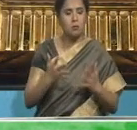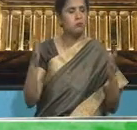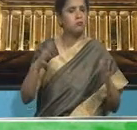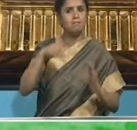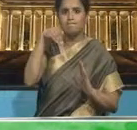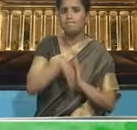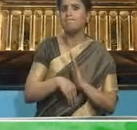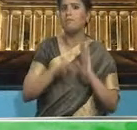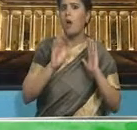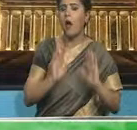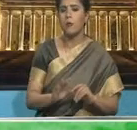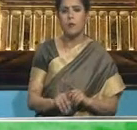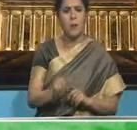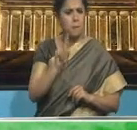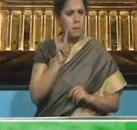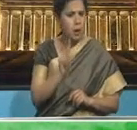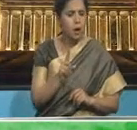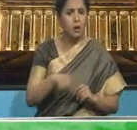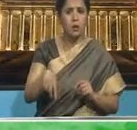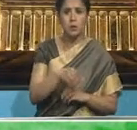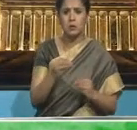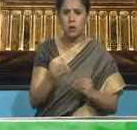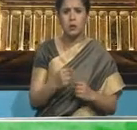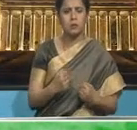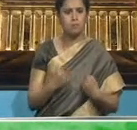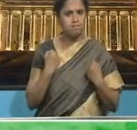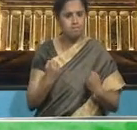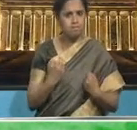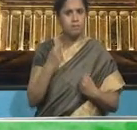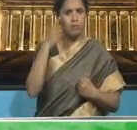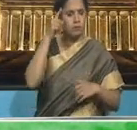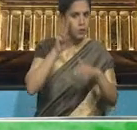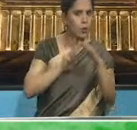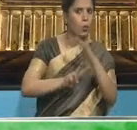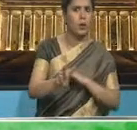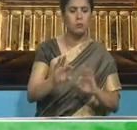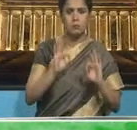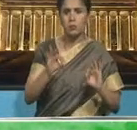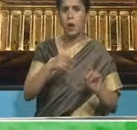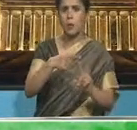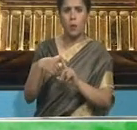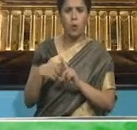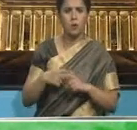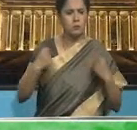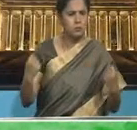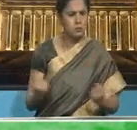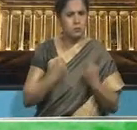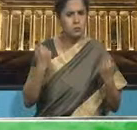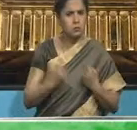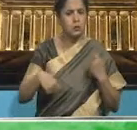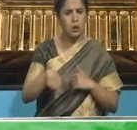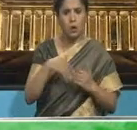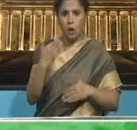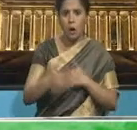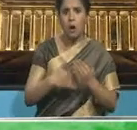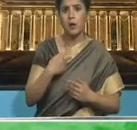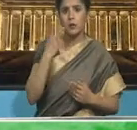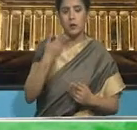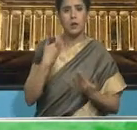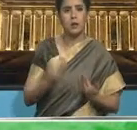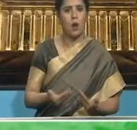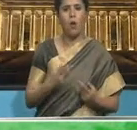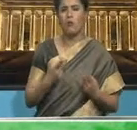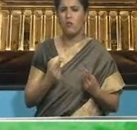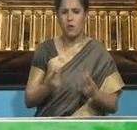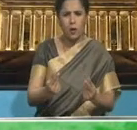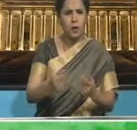पहुंची। फिर भी सक्षम नेतृत्व और प्रभावी संघर्षशीलता के बल पर हम शीघ्र